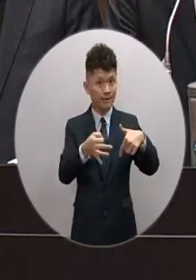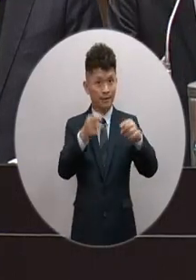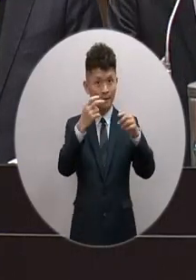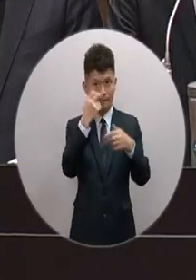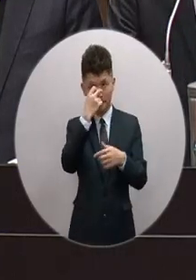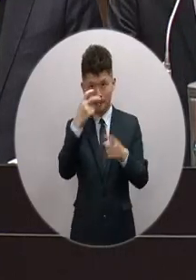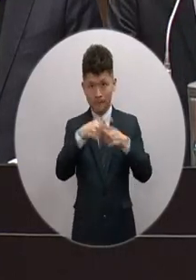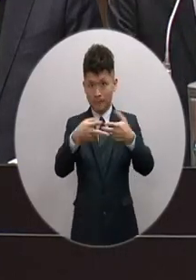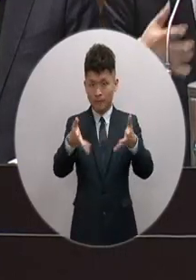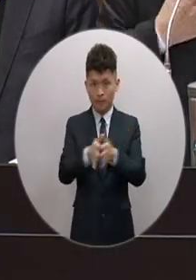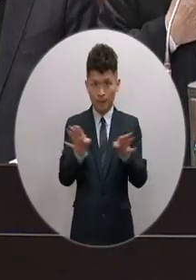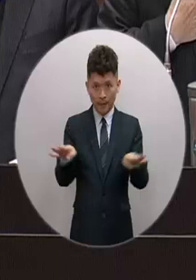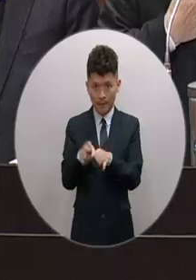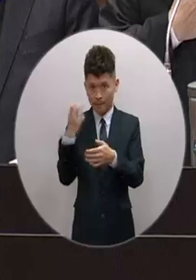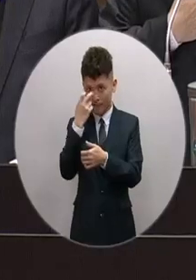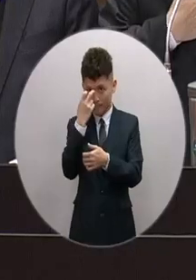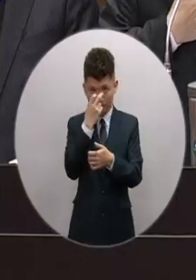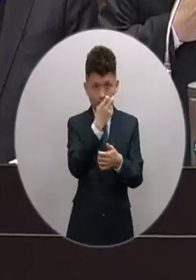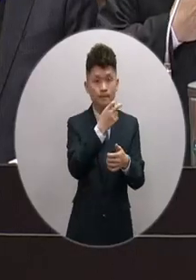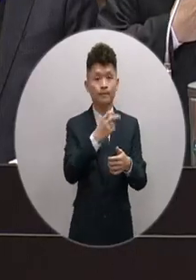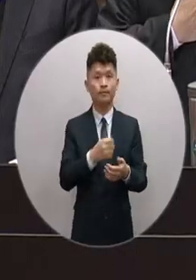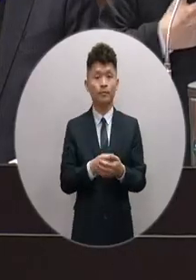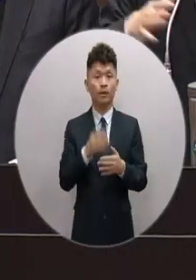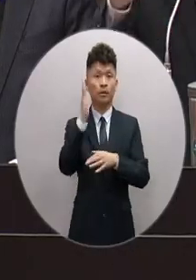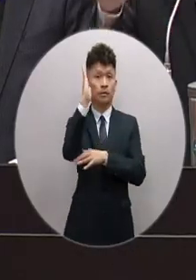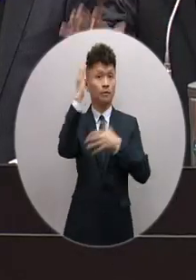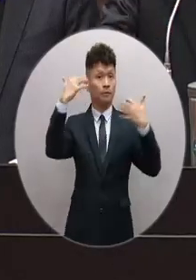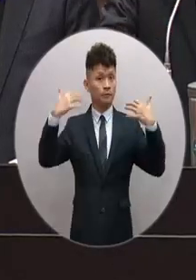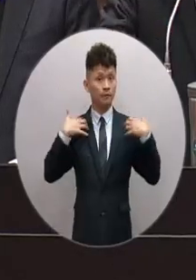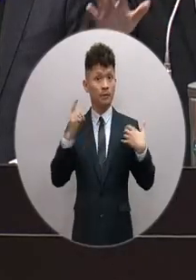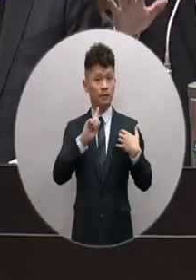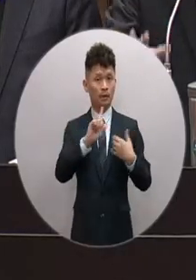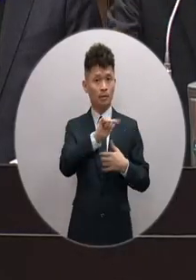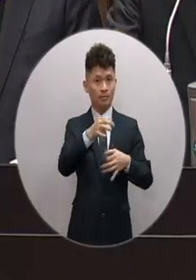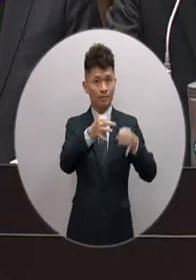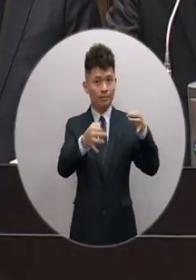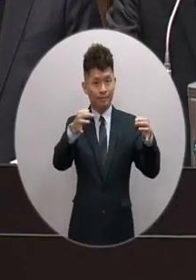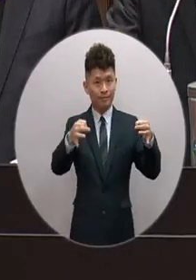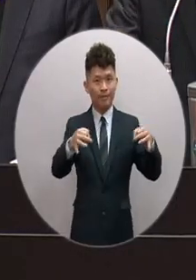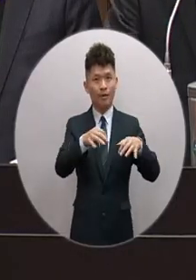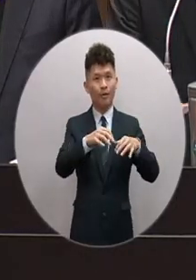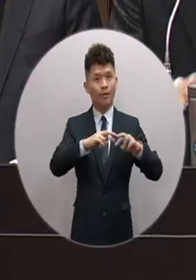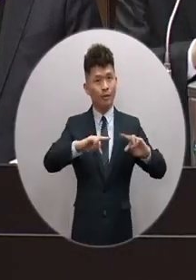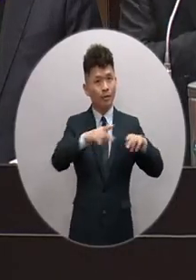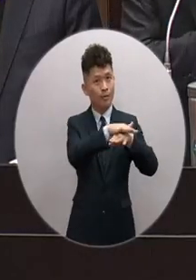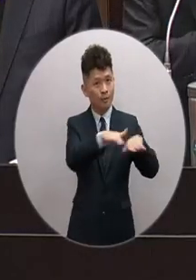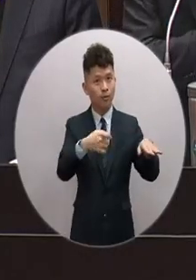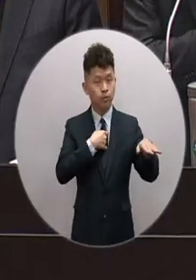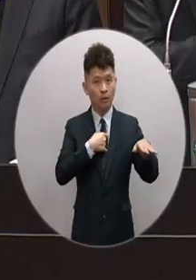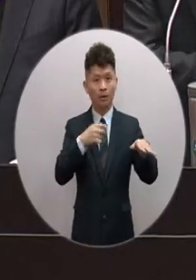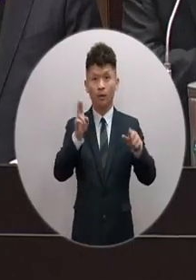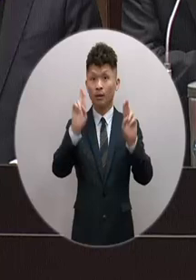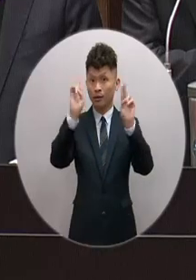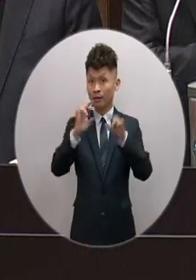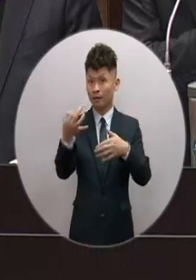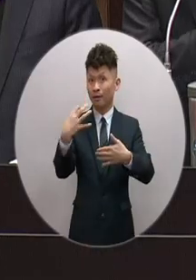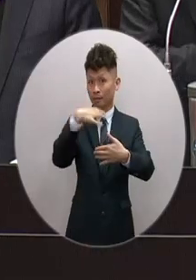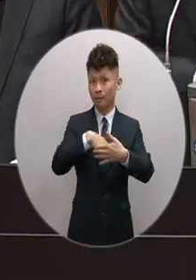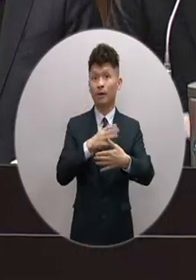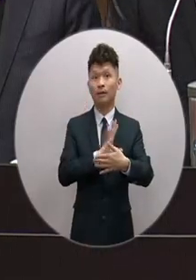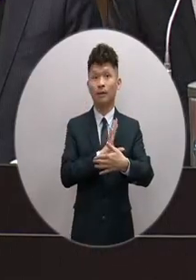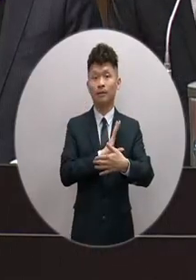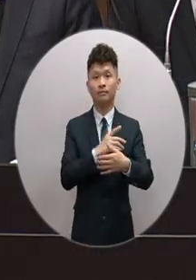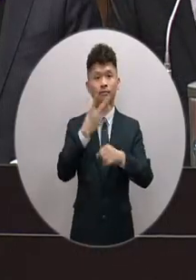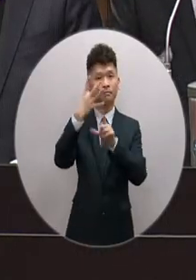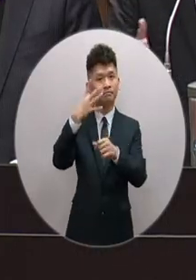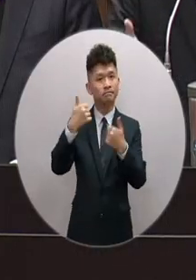去审议这个事情。那原则上政府的责任啊，就是稳定物价，包括电价啦。那至于四月份这个